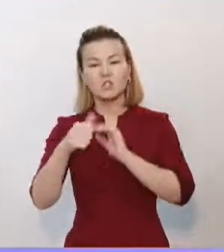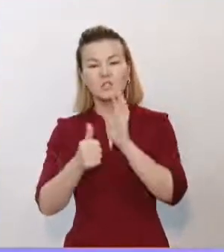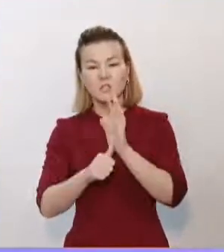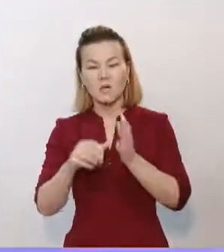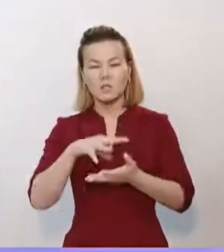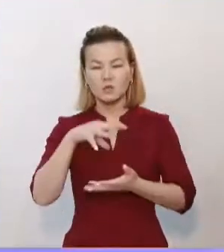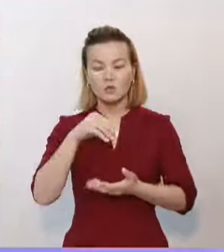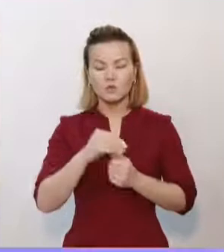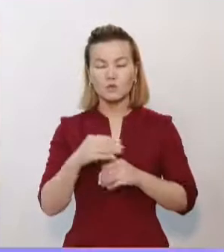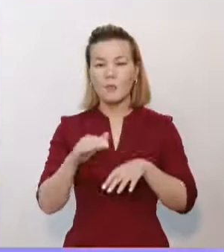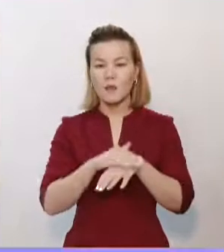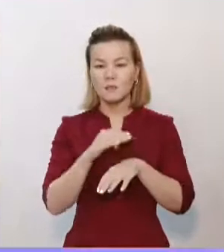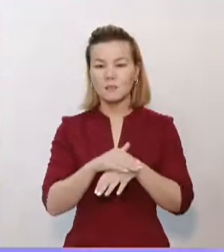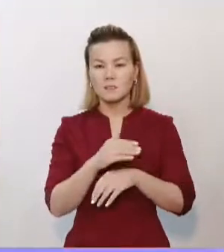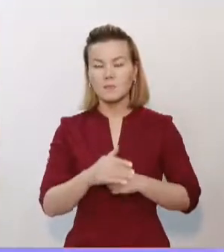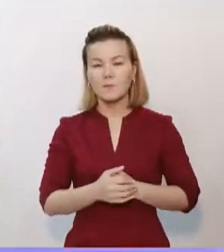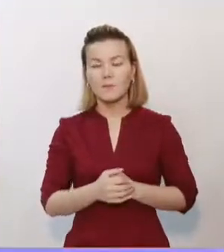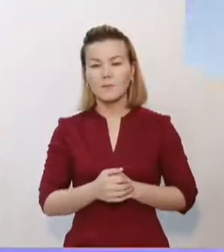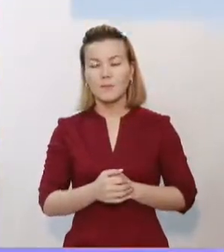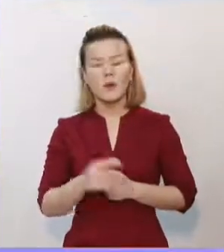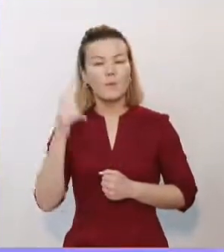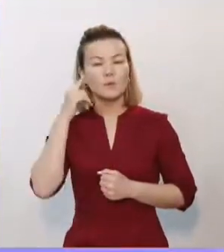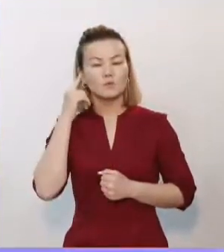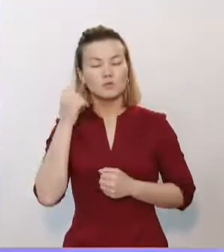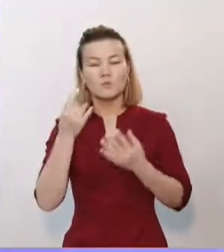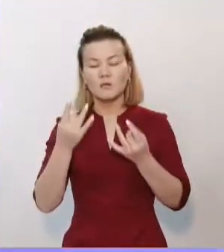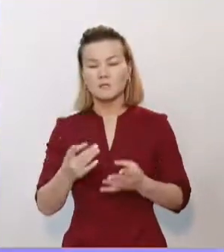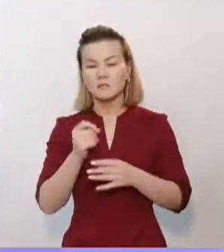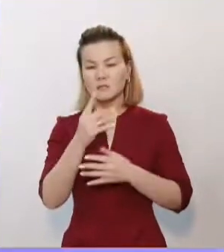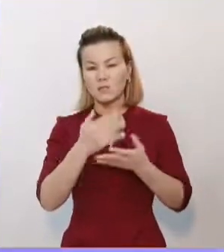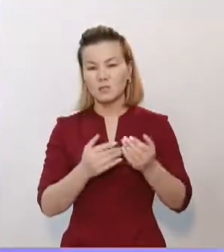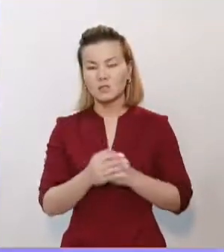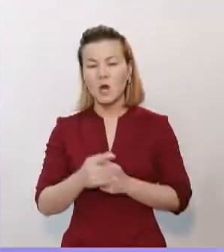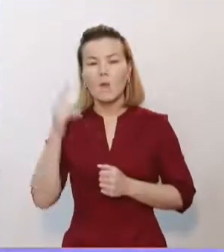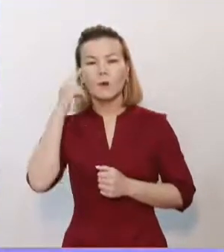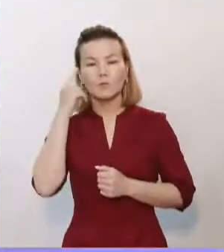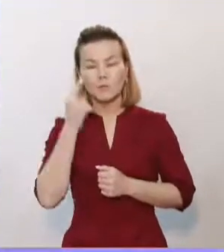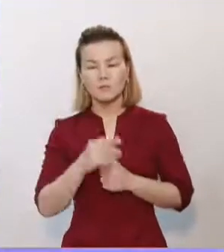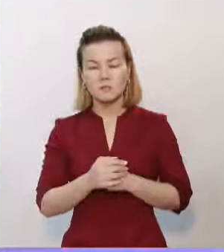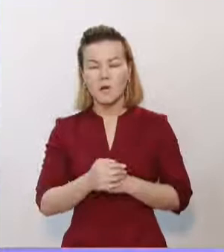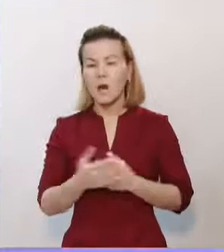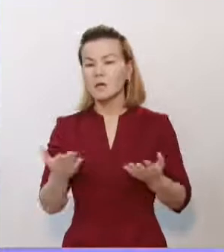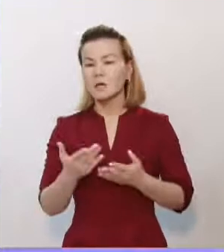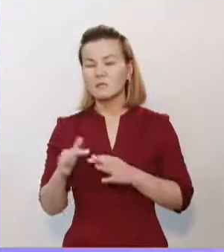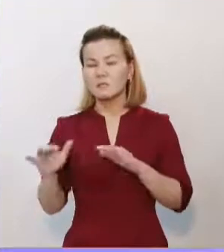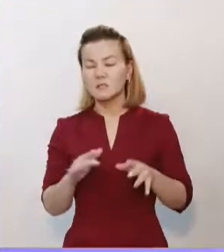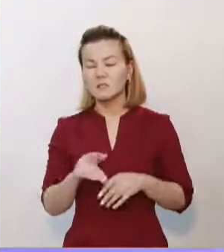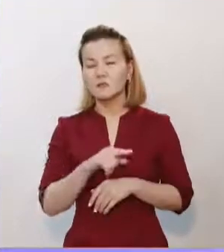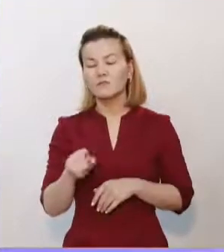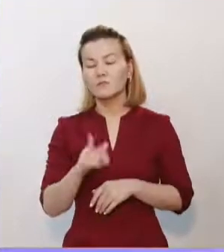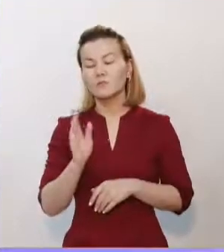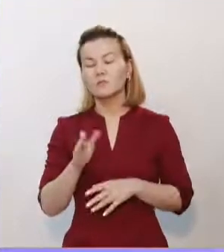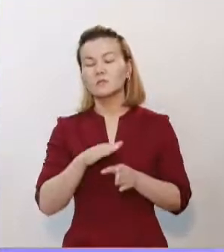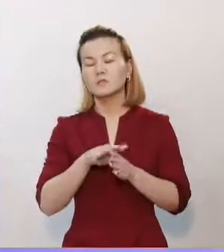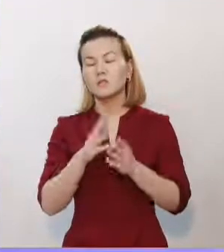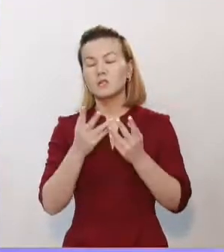16 груш. Молодцы! Послушайте простые задачи. Подумайте, каким действием будете решать